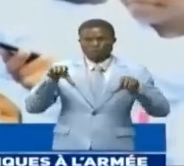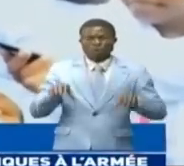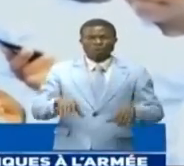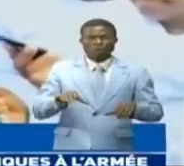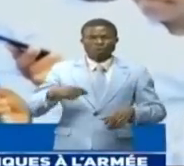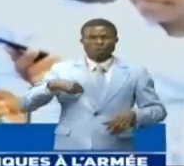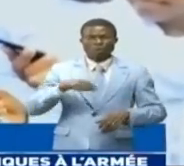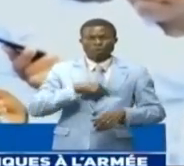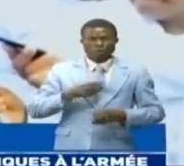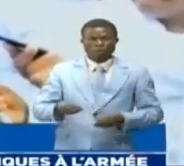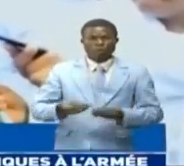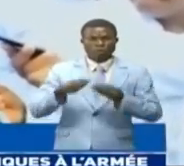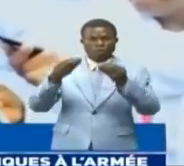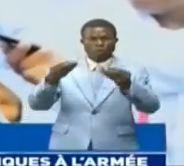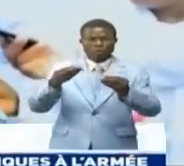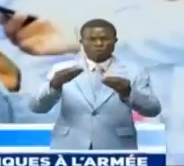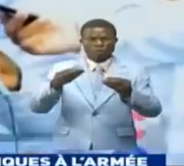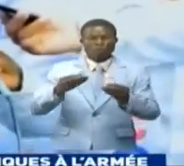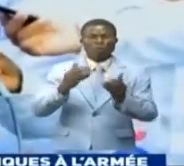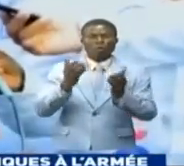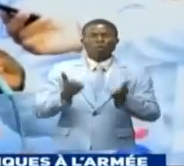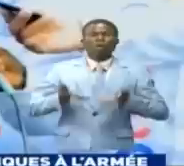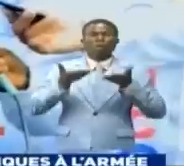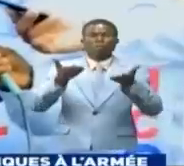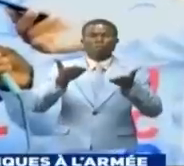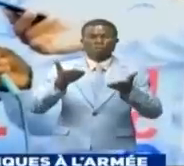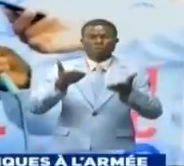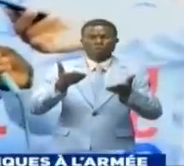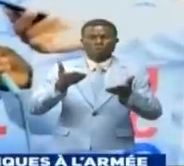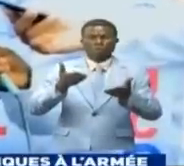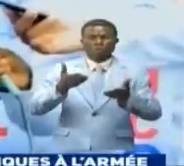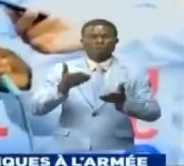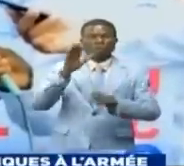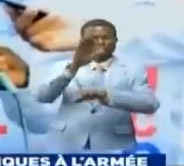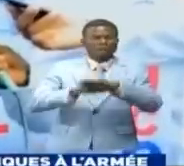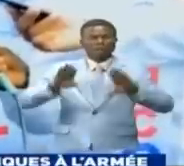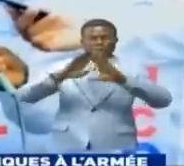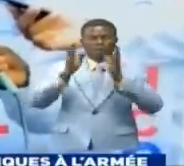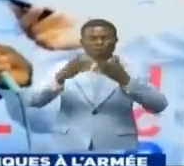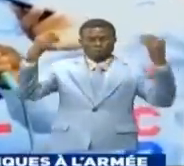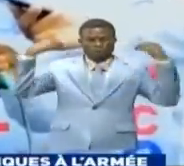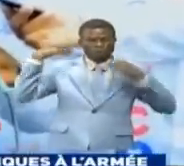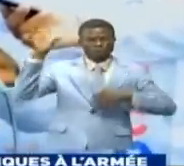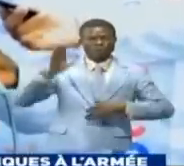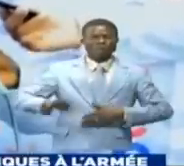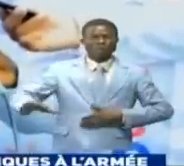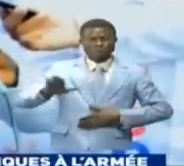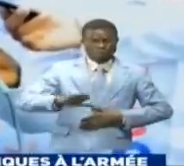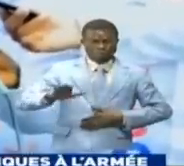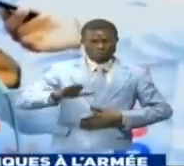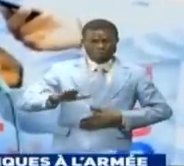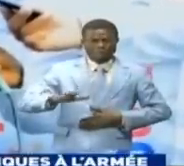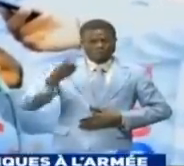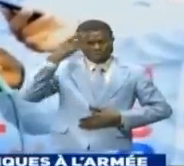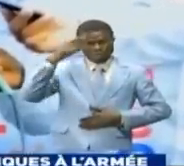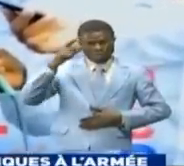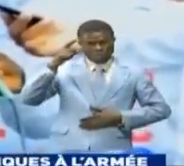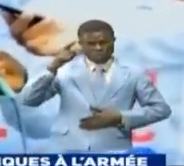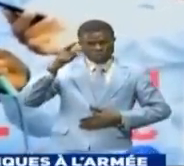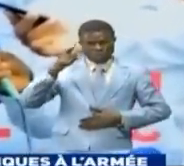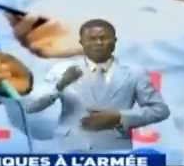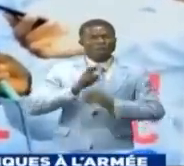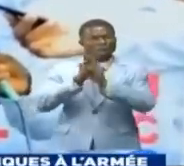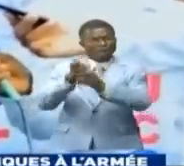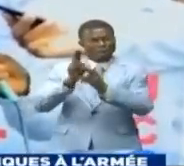nous vous formulons les propositions de convoquer tous les chefs coutumiers du pays afin de faire l'état des